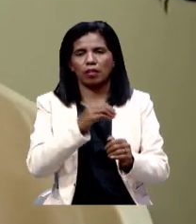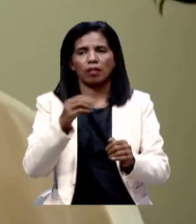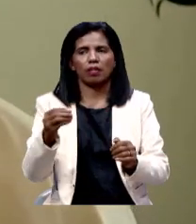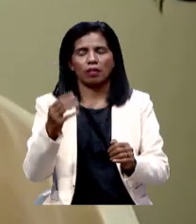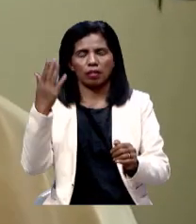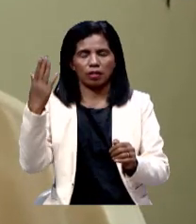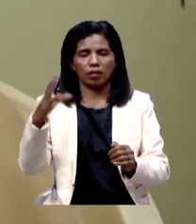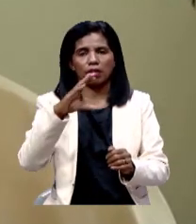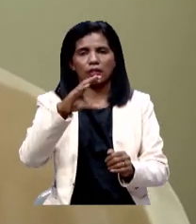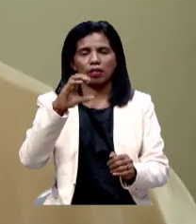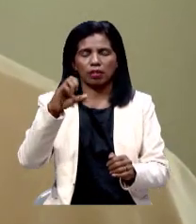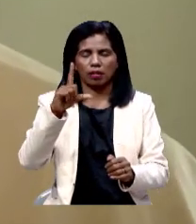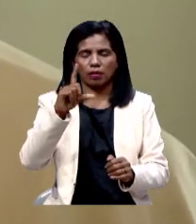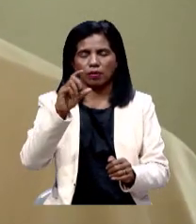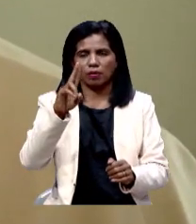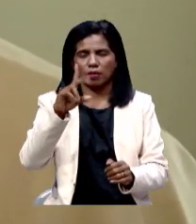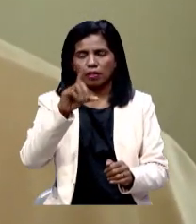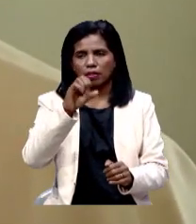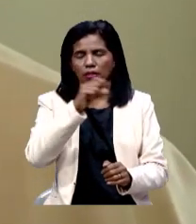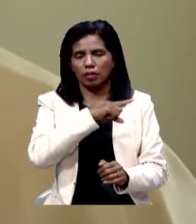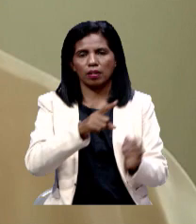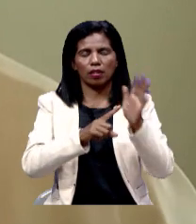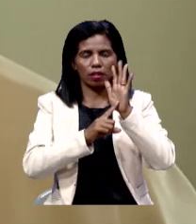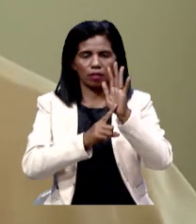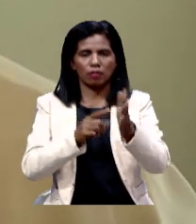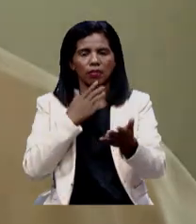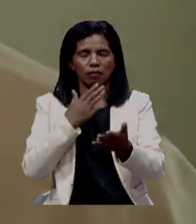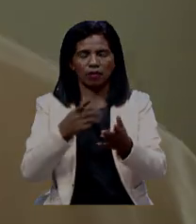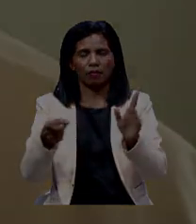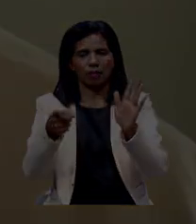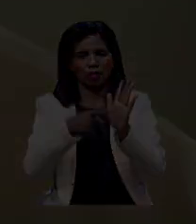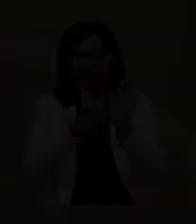geral iha cirurgia tinang ida liba haturu efeitu kolaterais negativo.